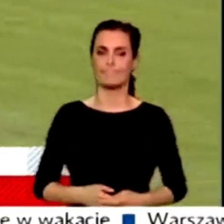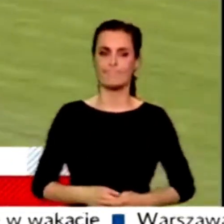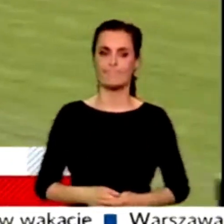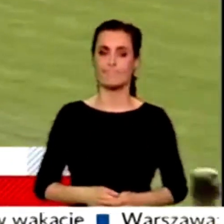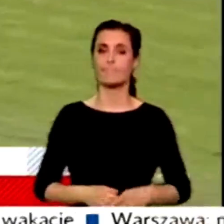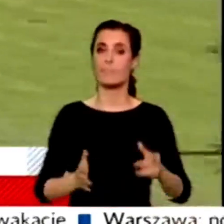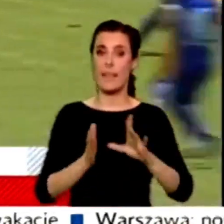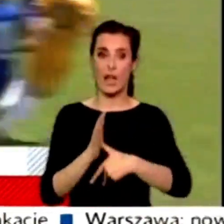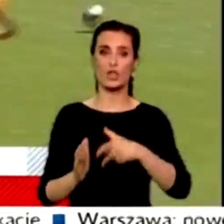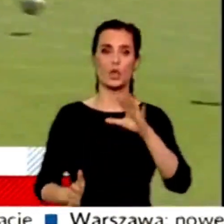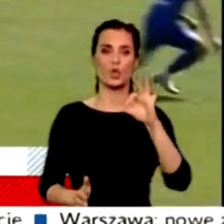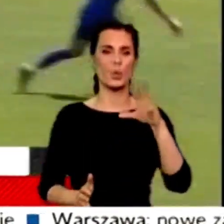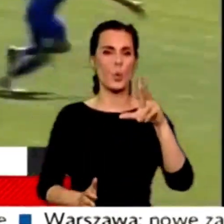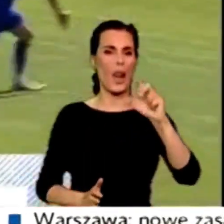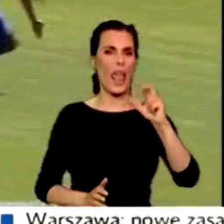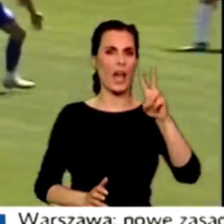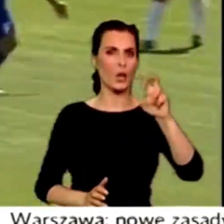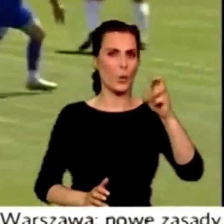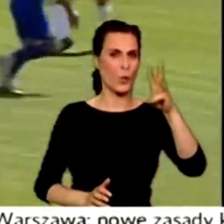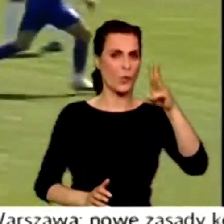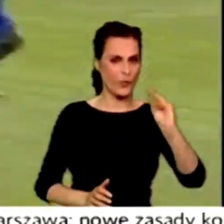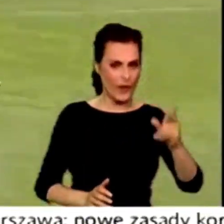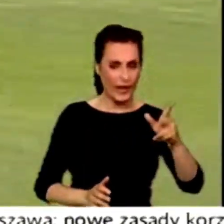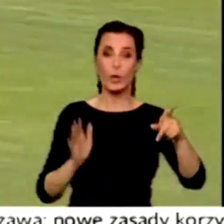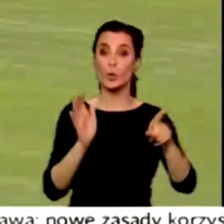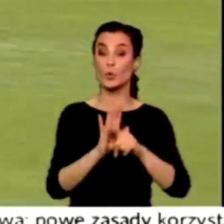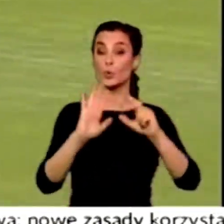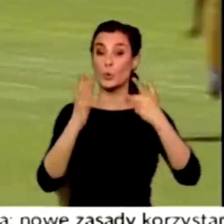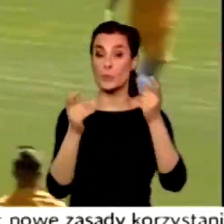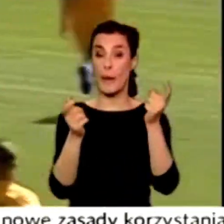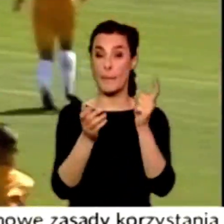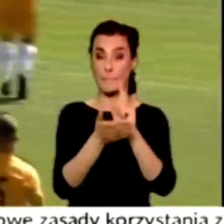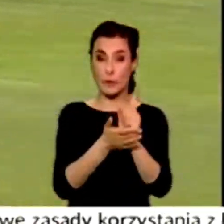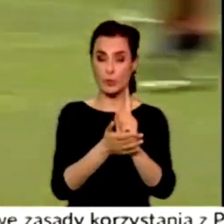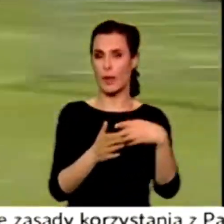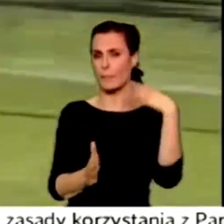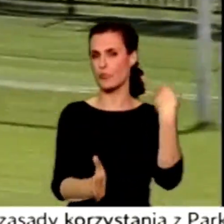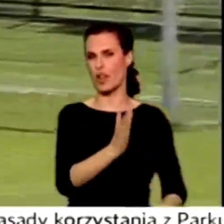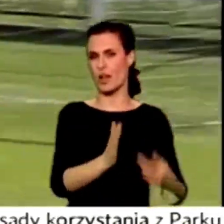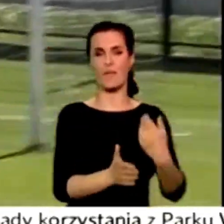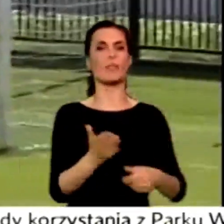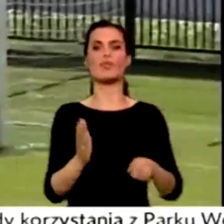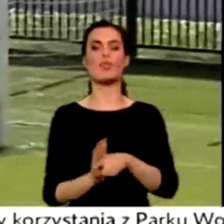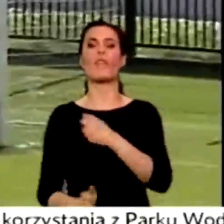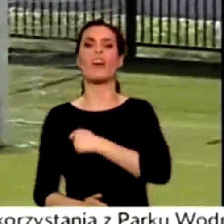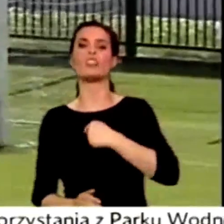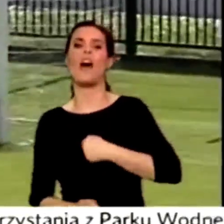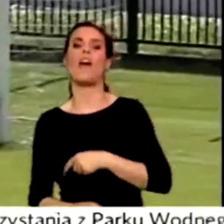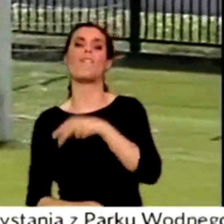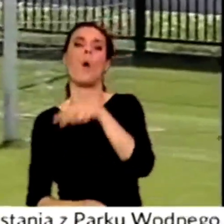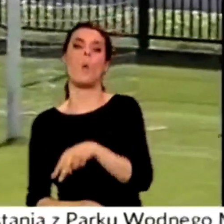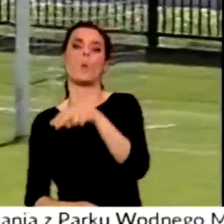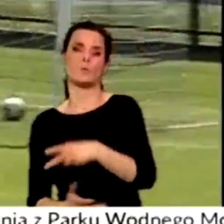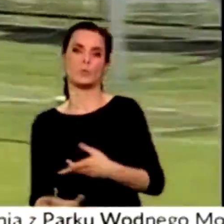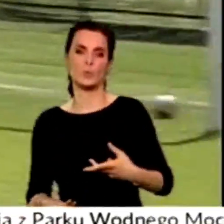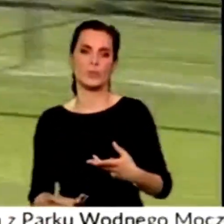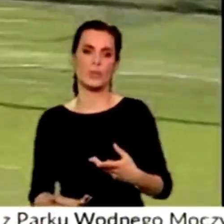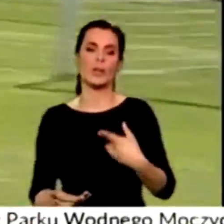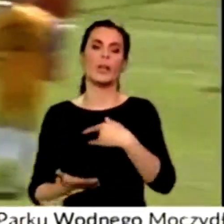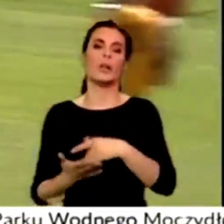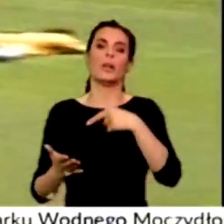W Sulejówku miejscowa Wiktoria szybko, bo już od 8 minuty przegrywała z Ursusem Warszawa po strzale Mateusza Muszyńskiego